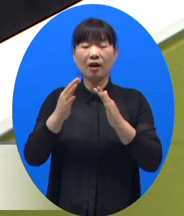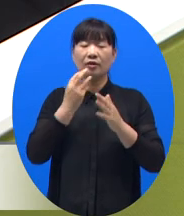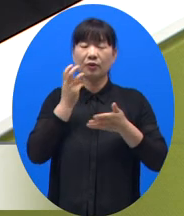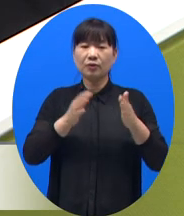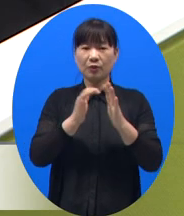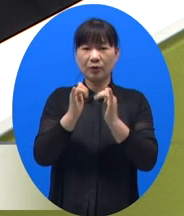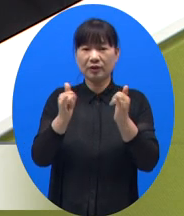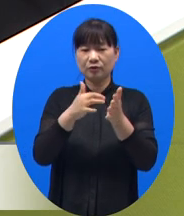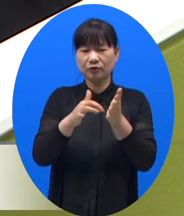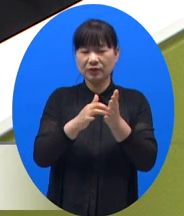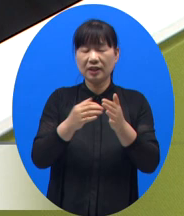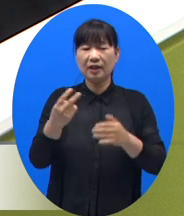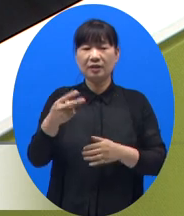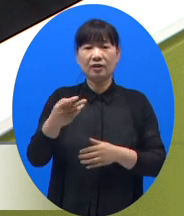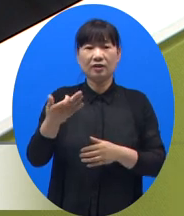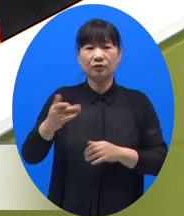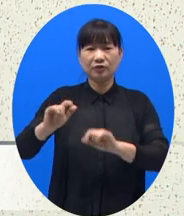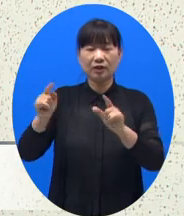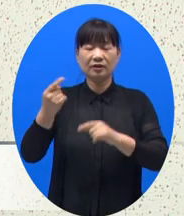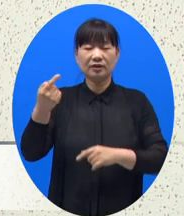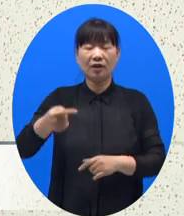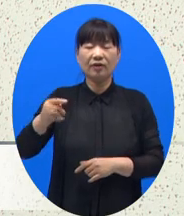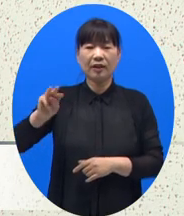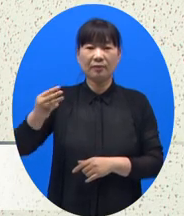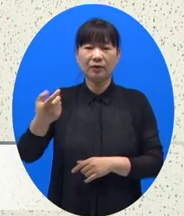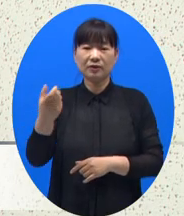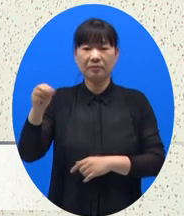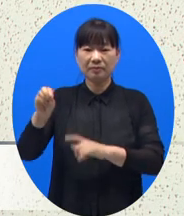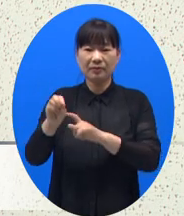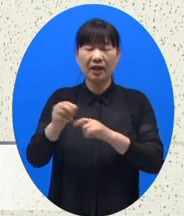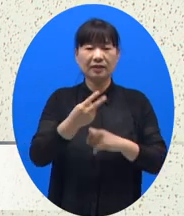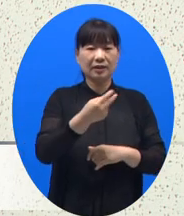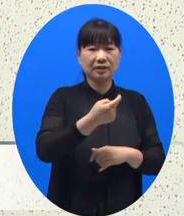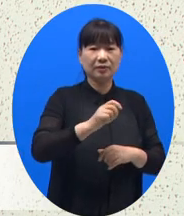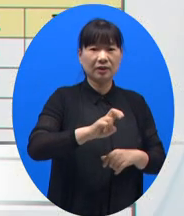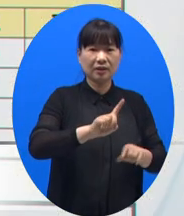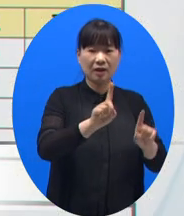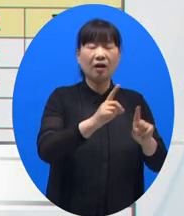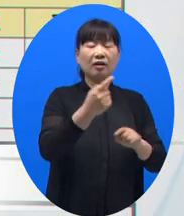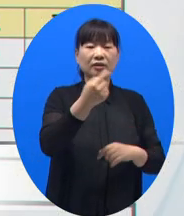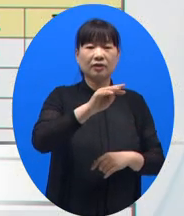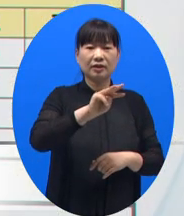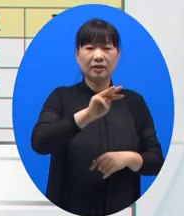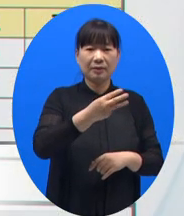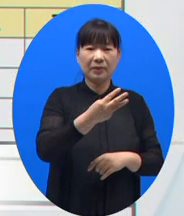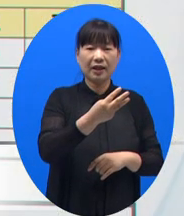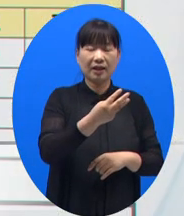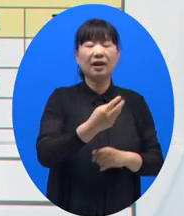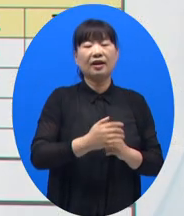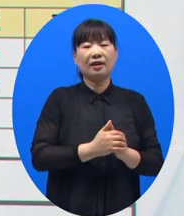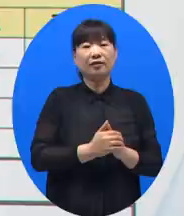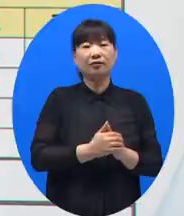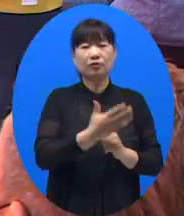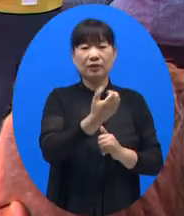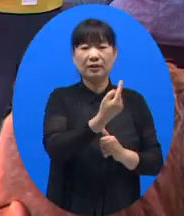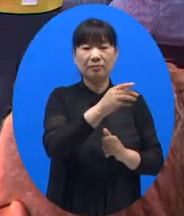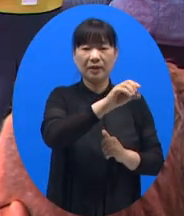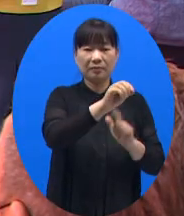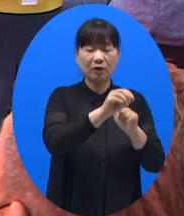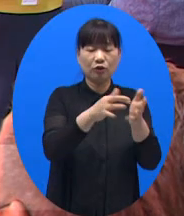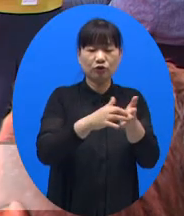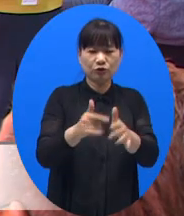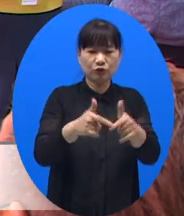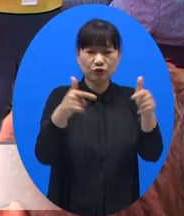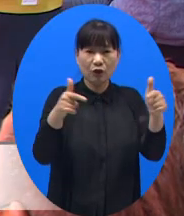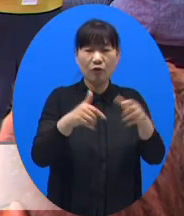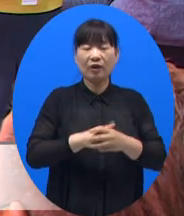인구는 2019년 1,360만 명에서 2021년에는 1,392만 명으로 지속적으로 늘고 있습니다. 이에